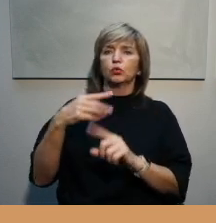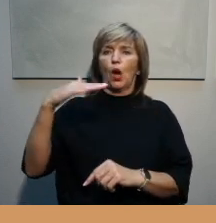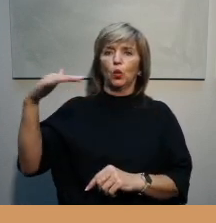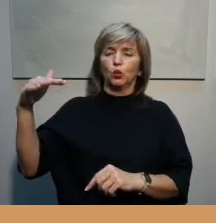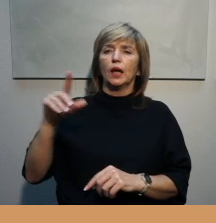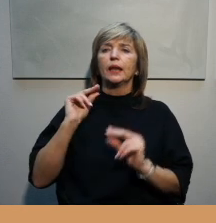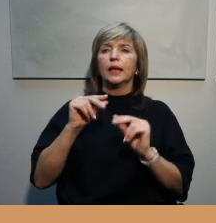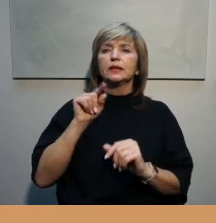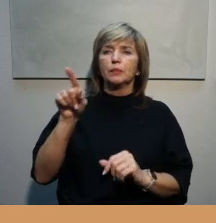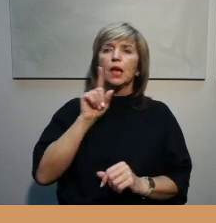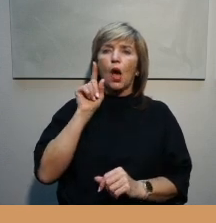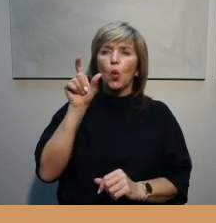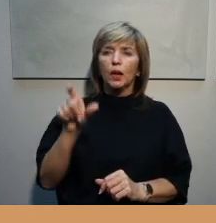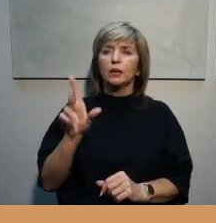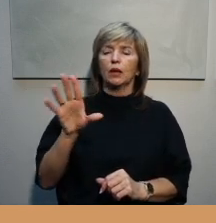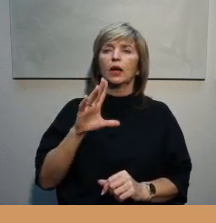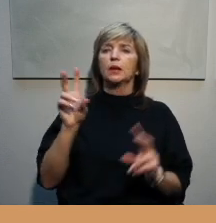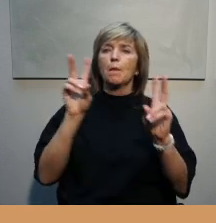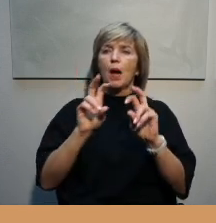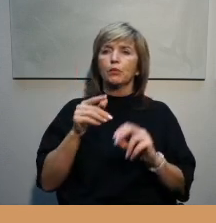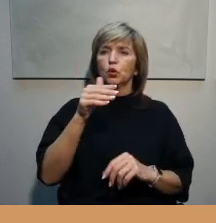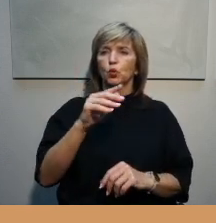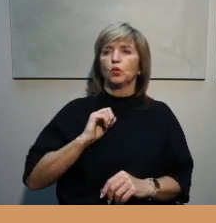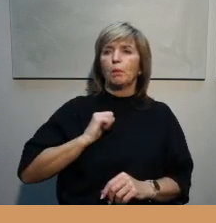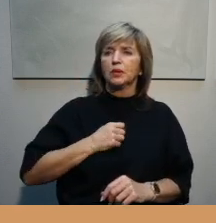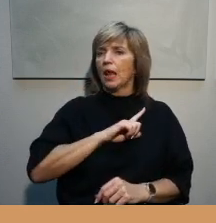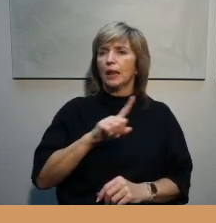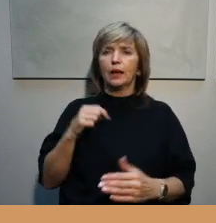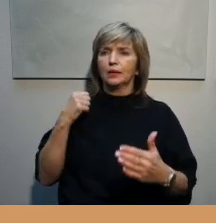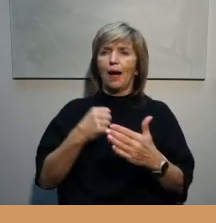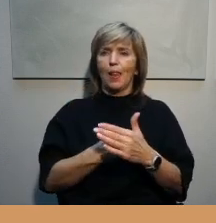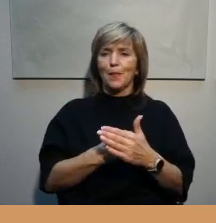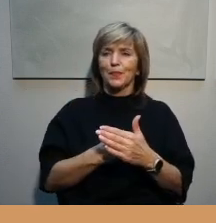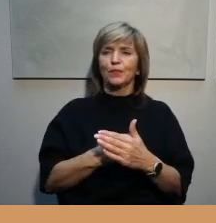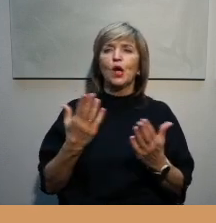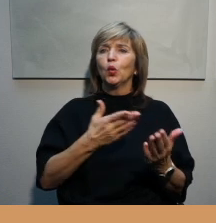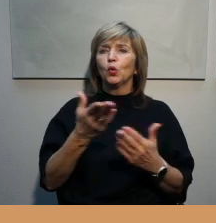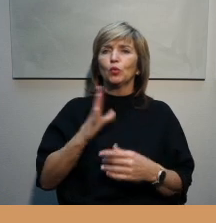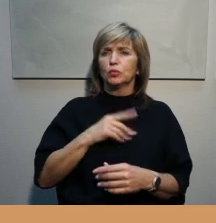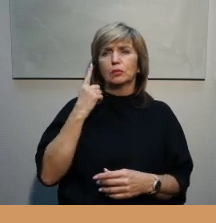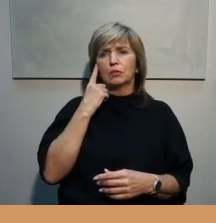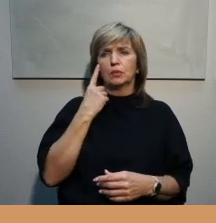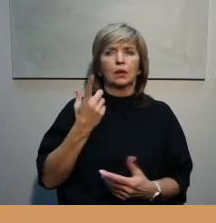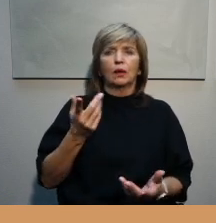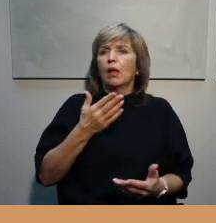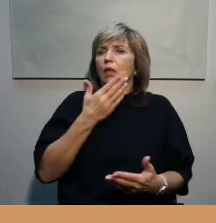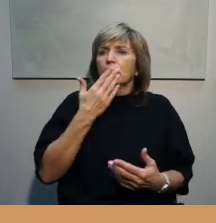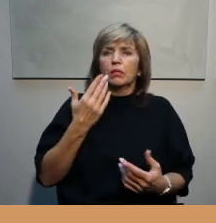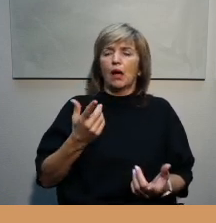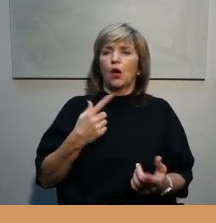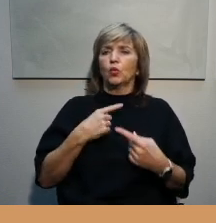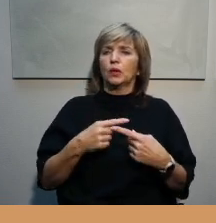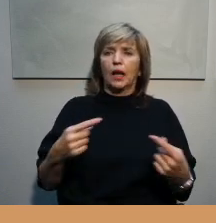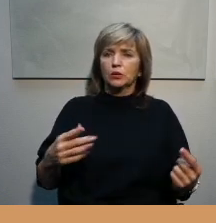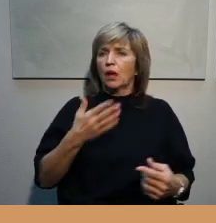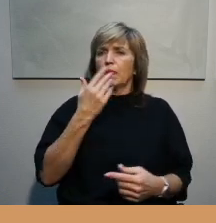ticība tam jaunietim, kas ir pārbaudījis jūsu pacietību līdz pēdējam, kur jums vairs liekas, ka jums nav ne